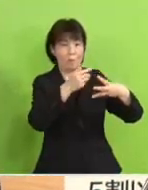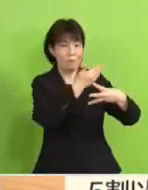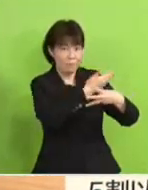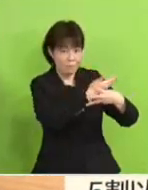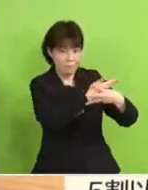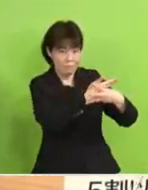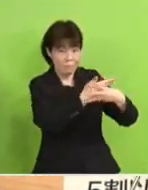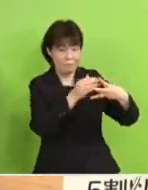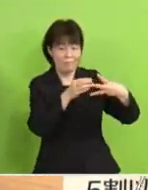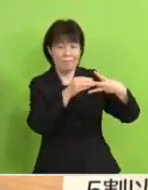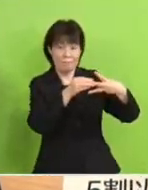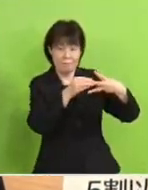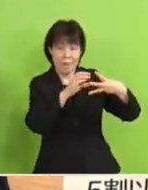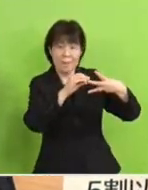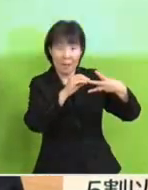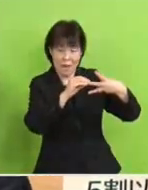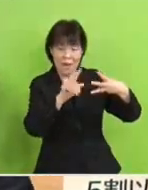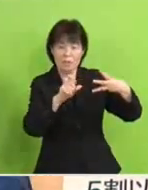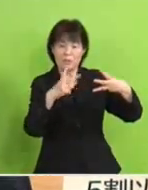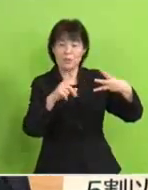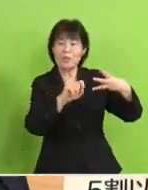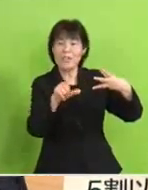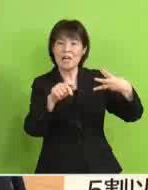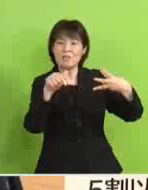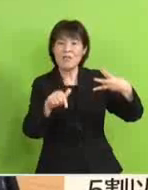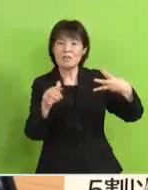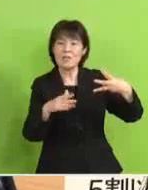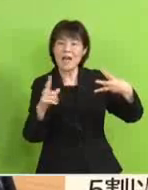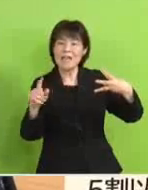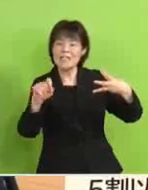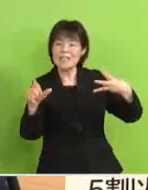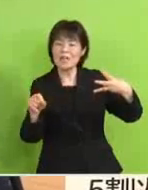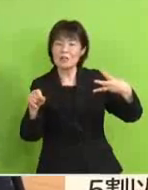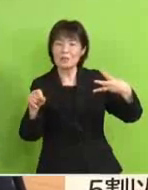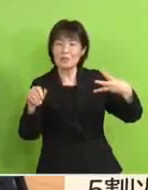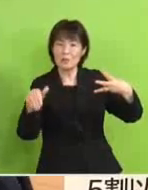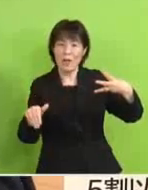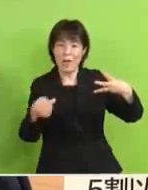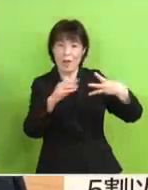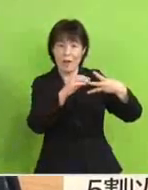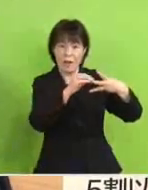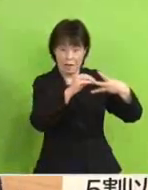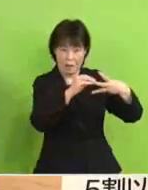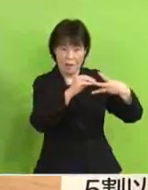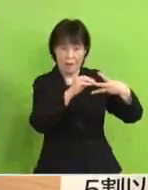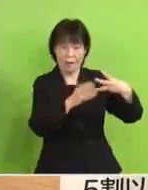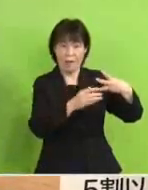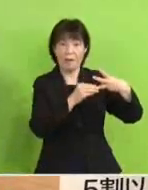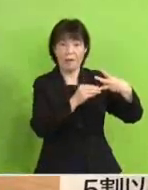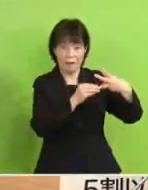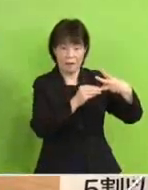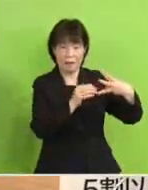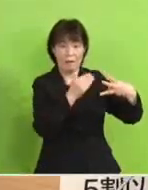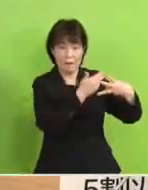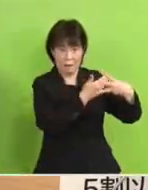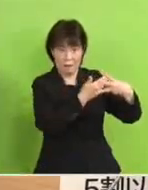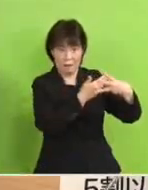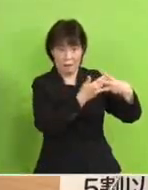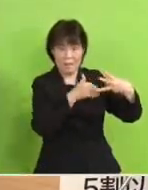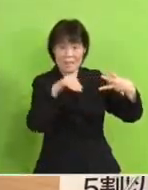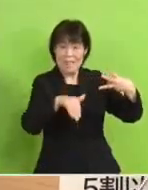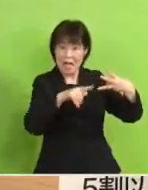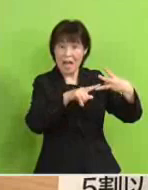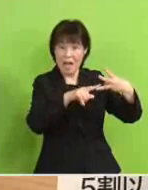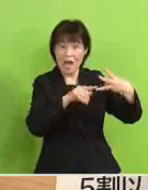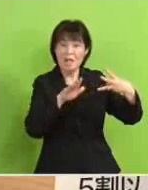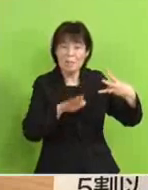そしてこちらの真ん中が12月下旬から1月末のグラフでございます。そしてこれを一番